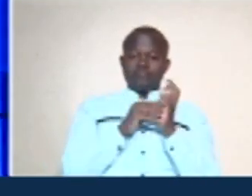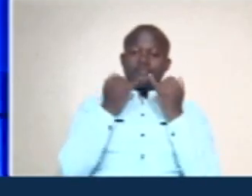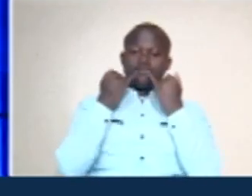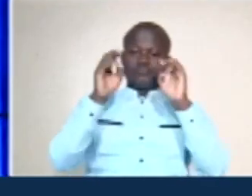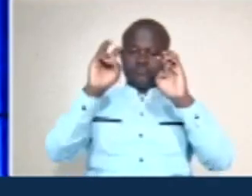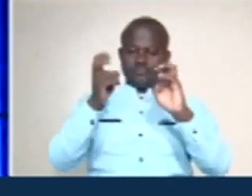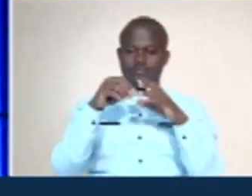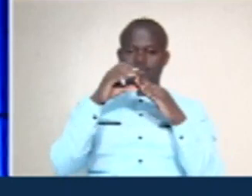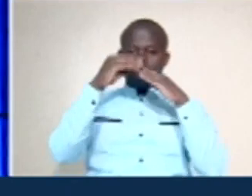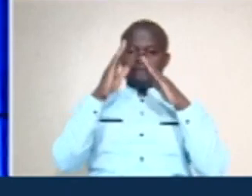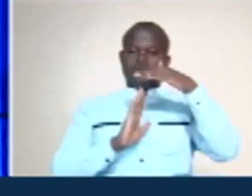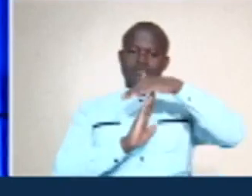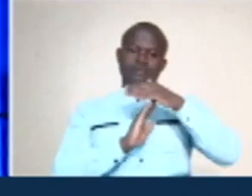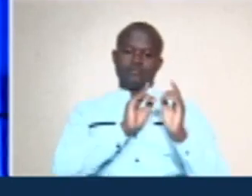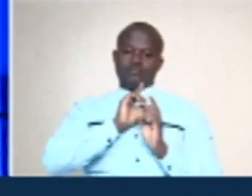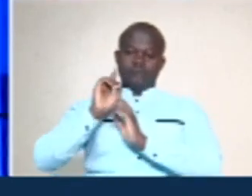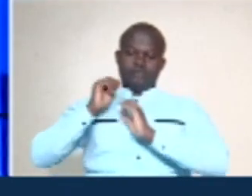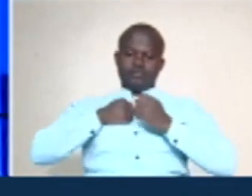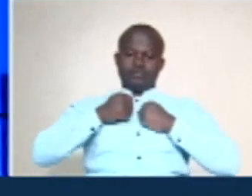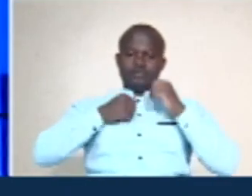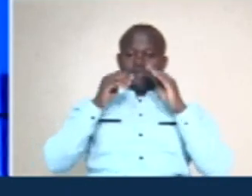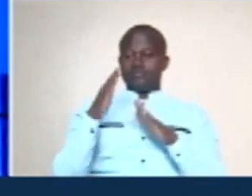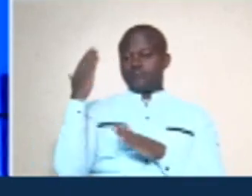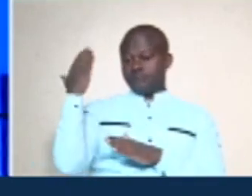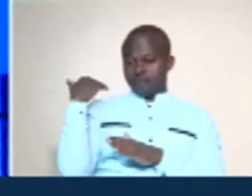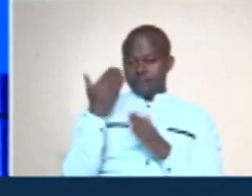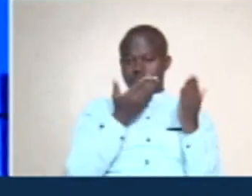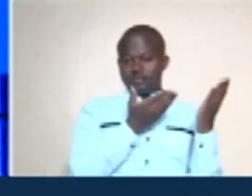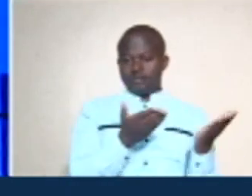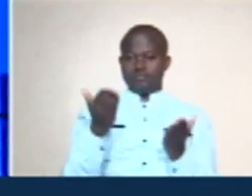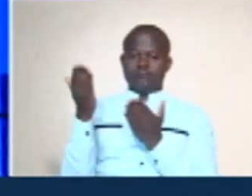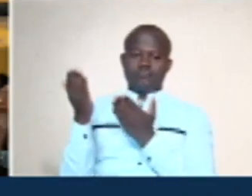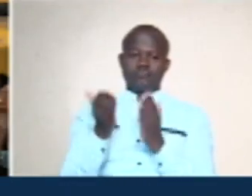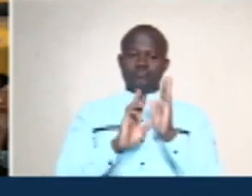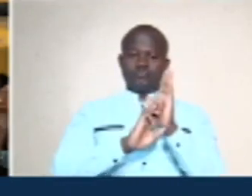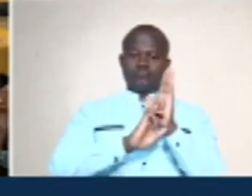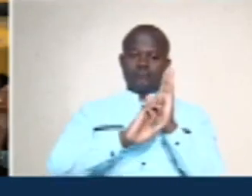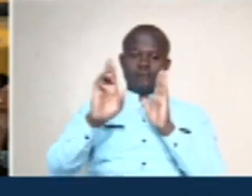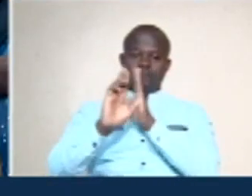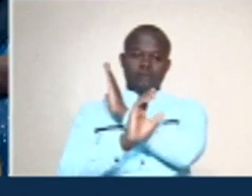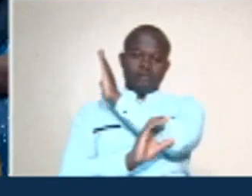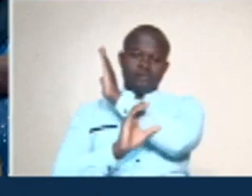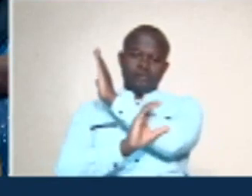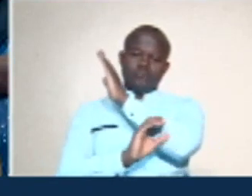ko ubuyobozi bukuru bw'ingabo z'u Rwanda bwaraye bwakiriye abahagarariye